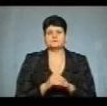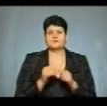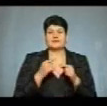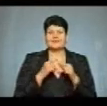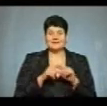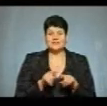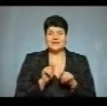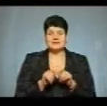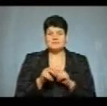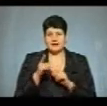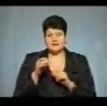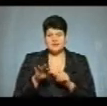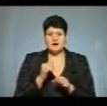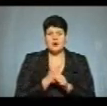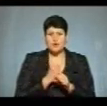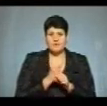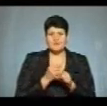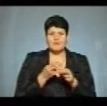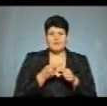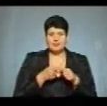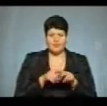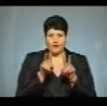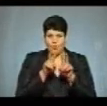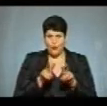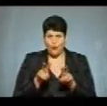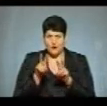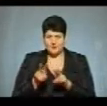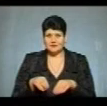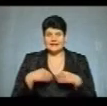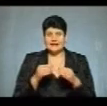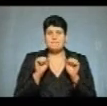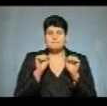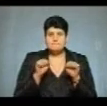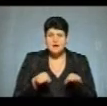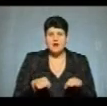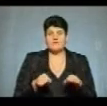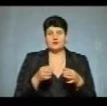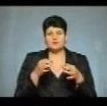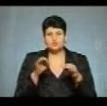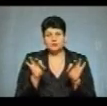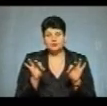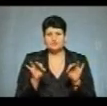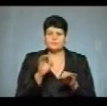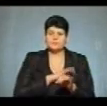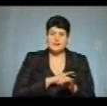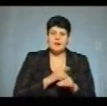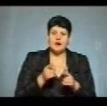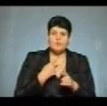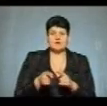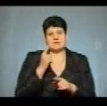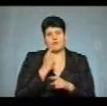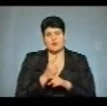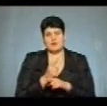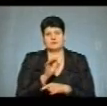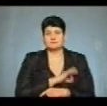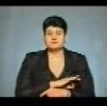технічна інспекція робить техогляд і дає право допуску до експлуатації або забороняє експлуатацію даного цього.